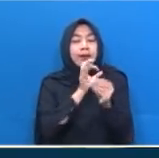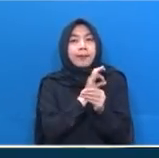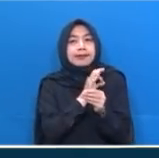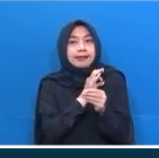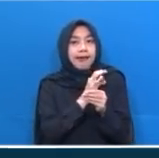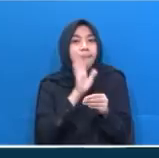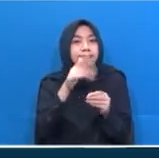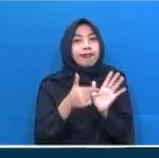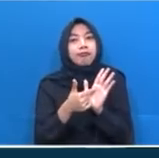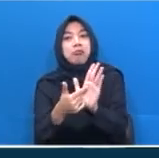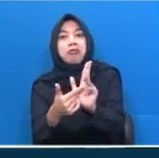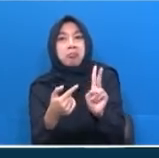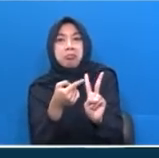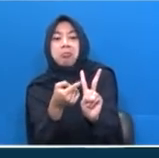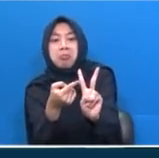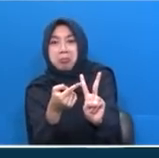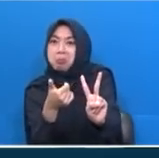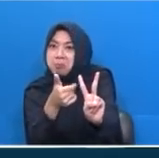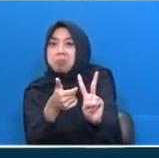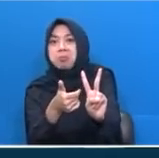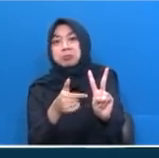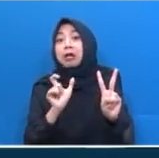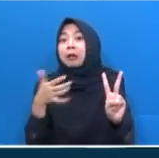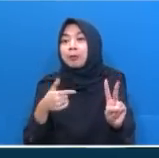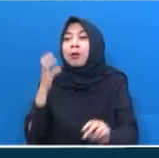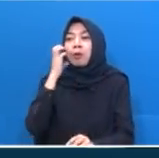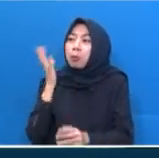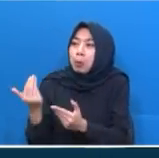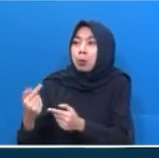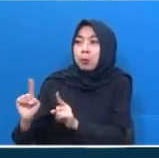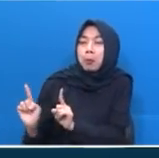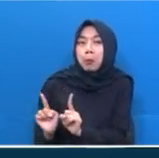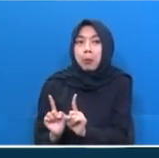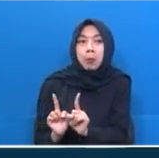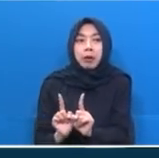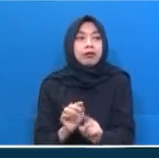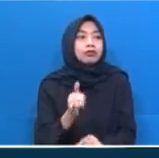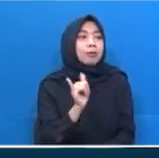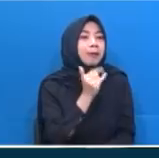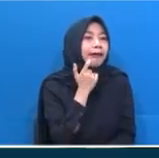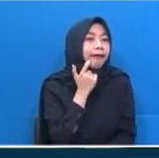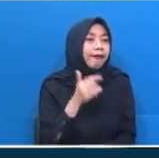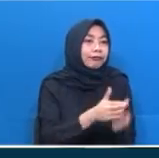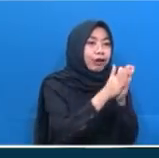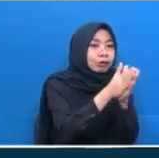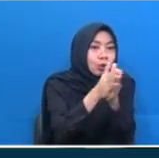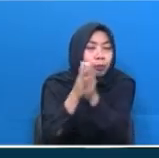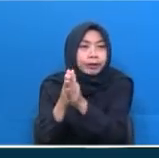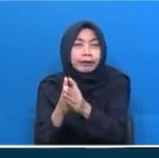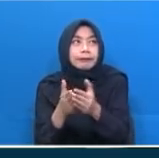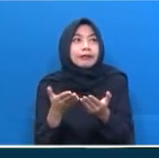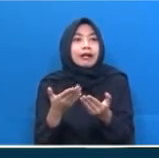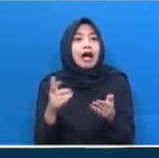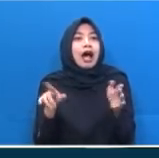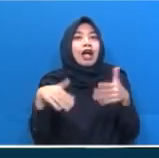2014 mengalami akseptabel rabowo bersilaturahmi dengan Megawati Soekarnoputri ataupun misalnya ada